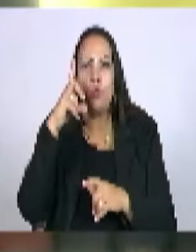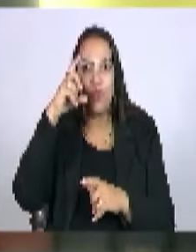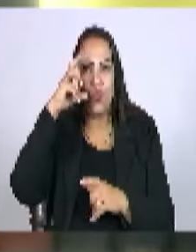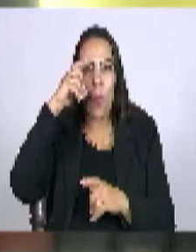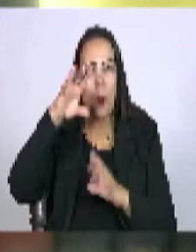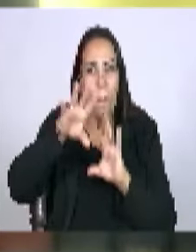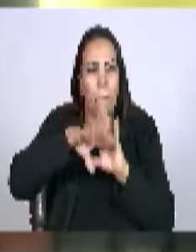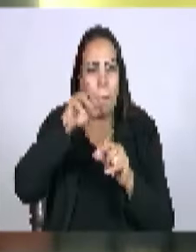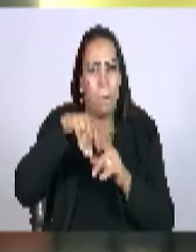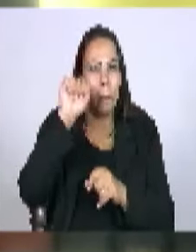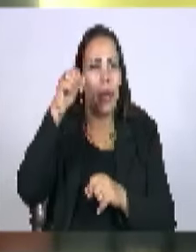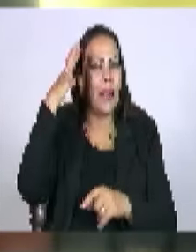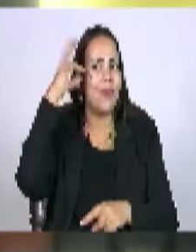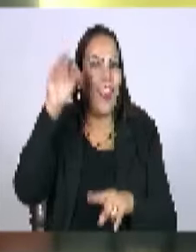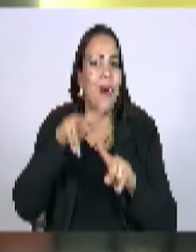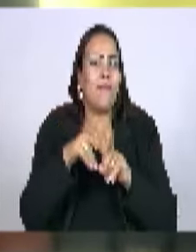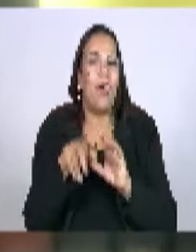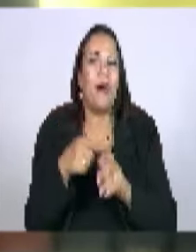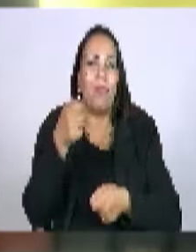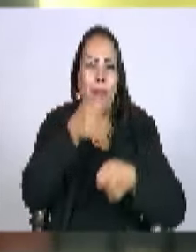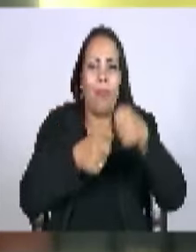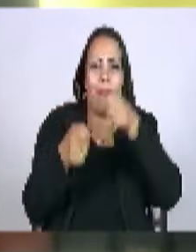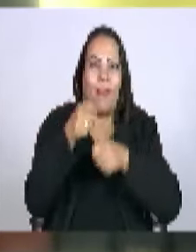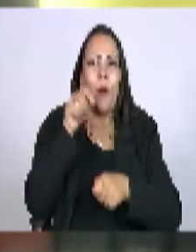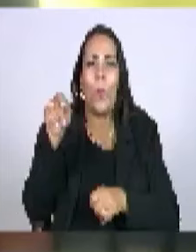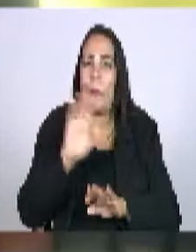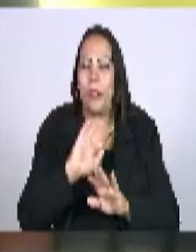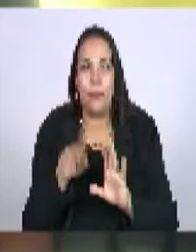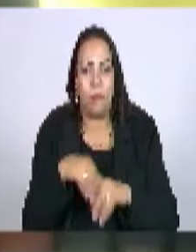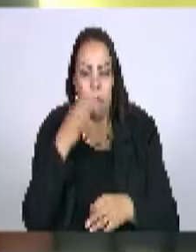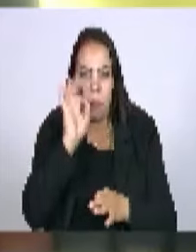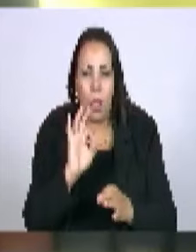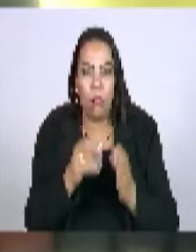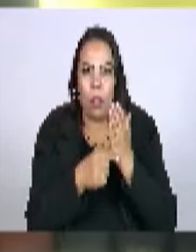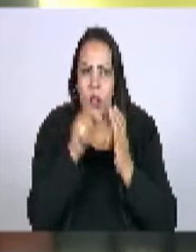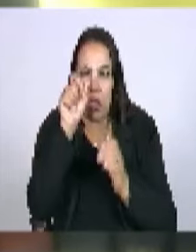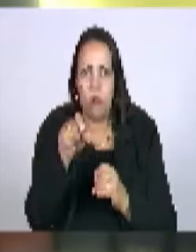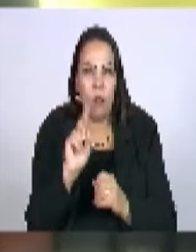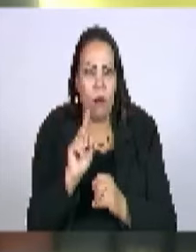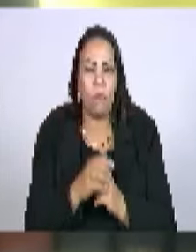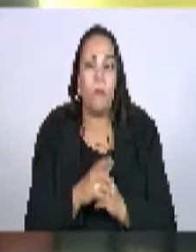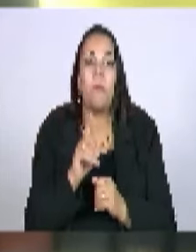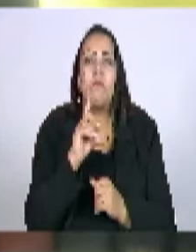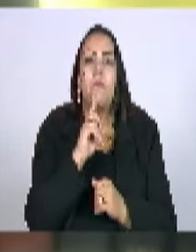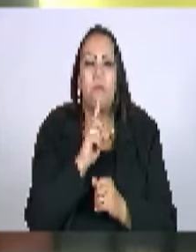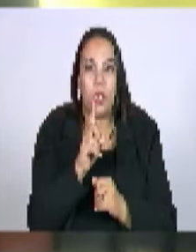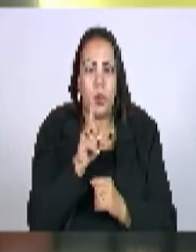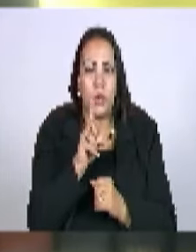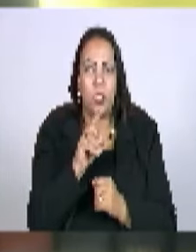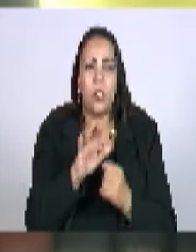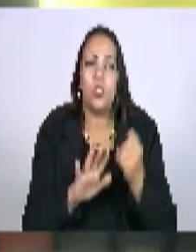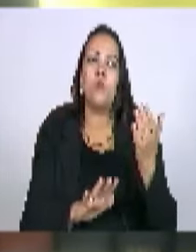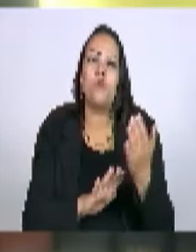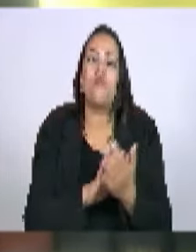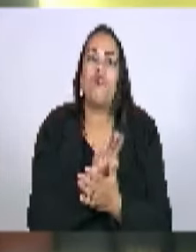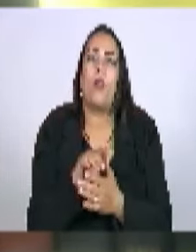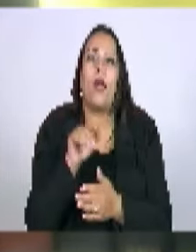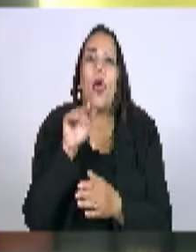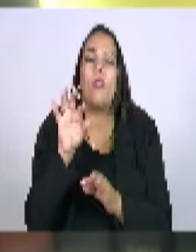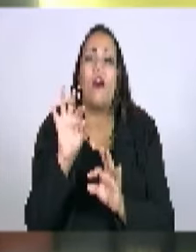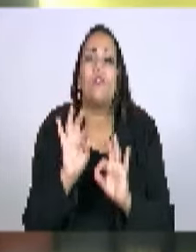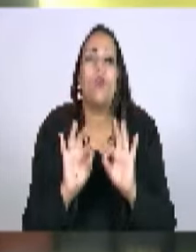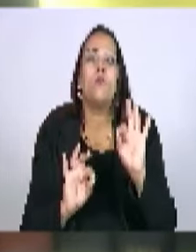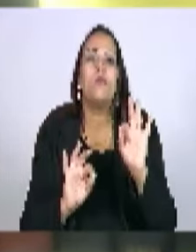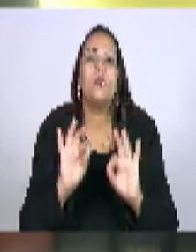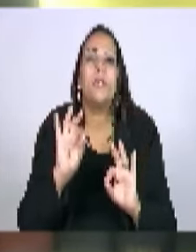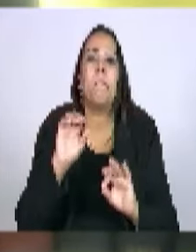الذكاء الاصطناعي لكن المشكله ان التنظيمات